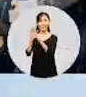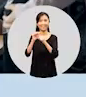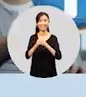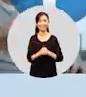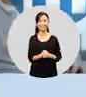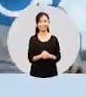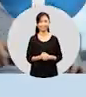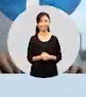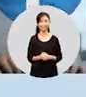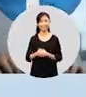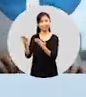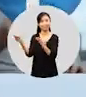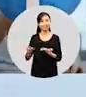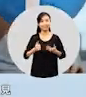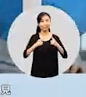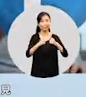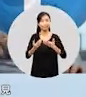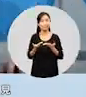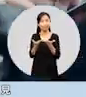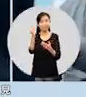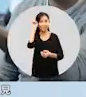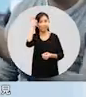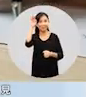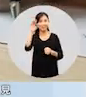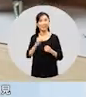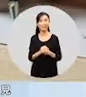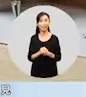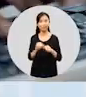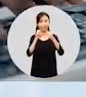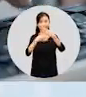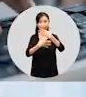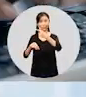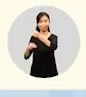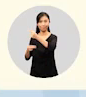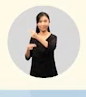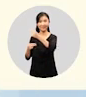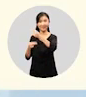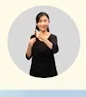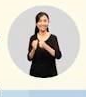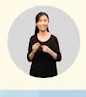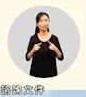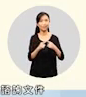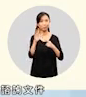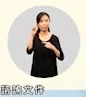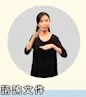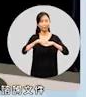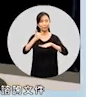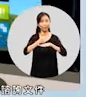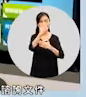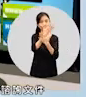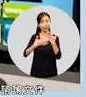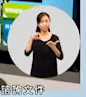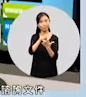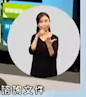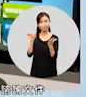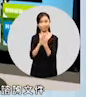全面。我哋诚意邀请市民提出意见，咨询期至10月7日。市民可以在平